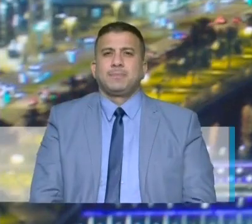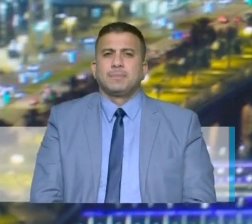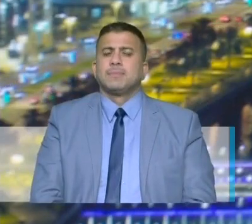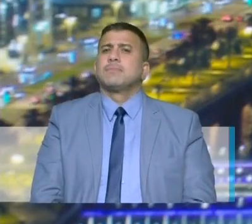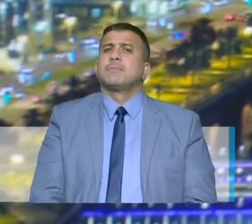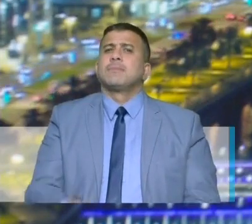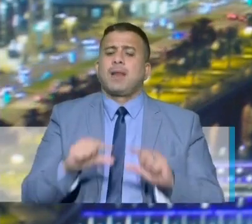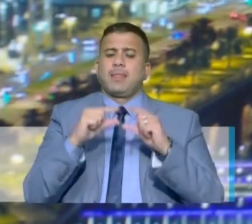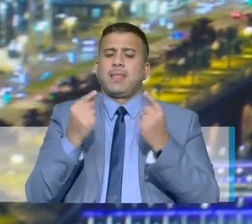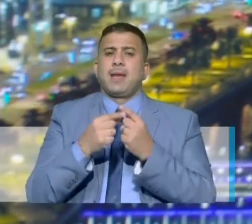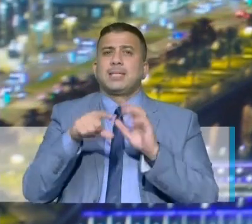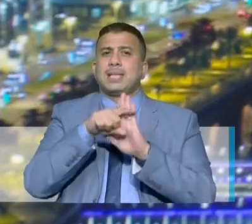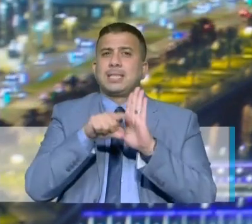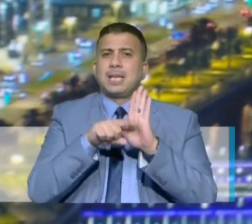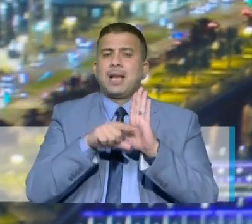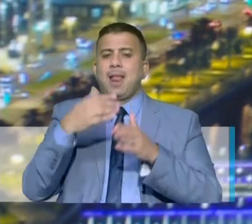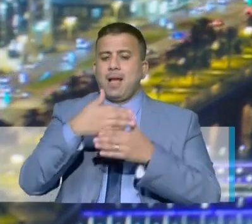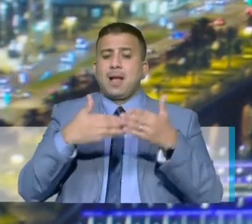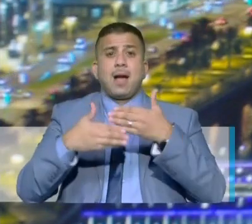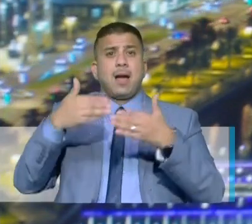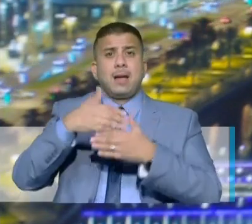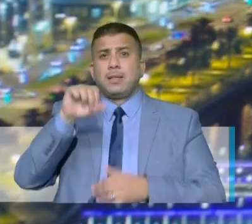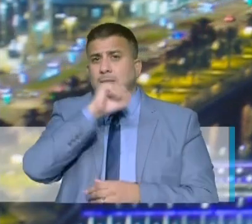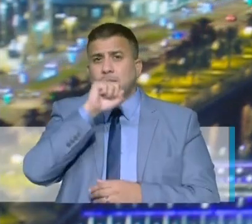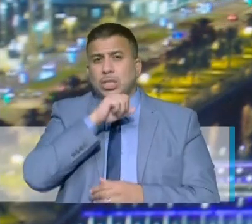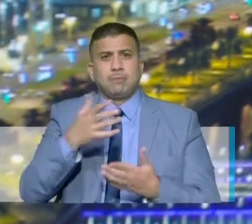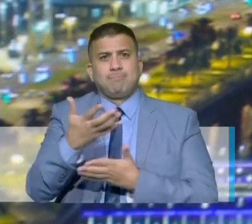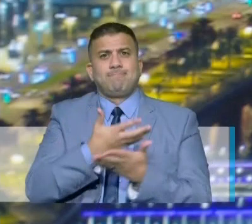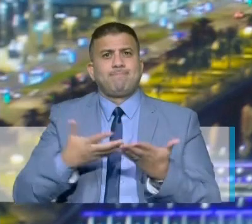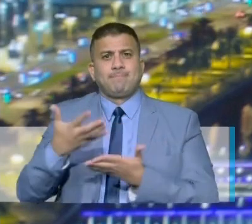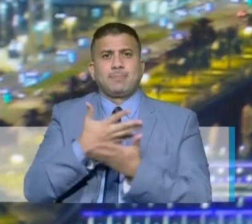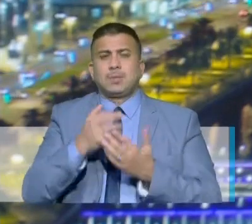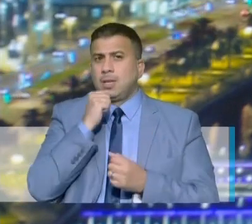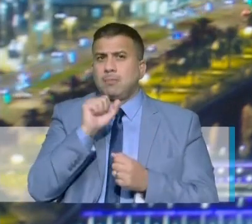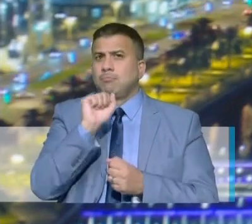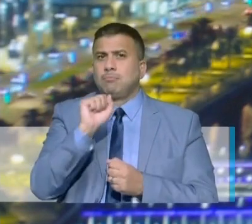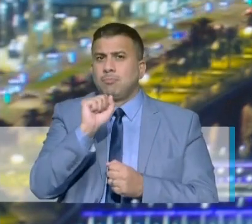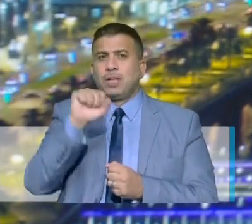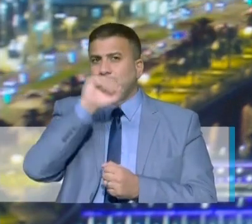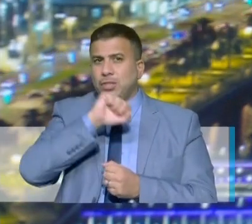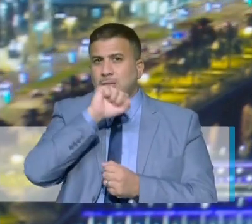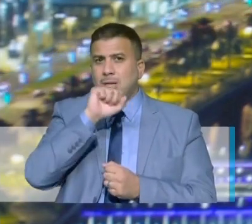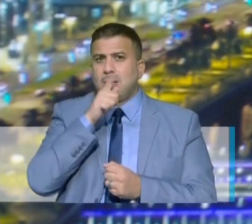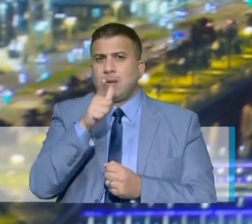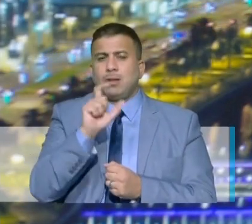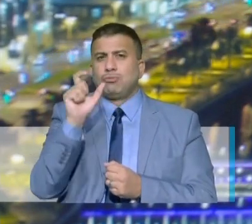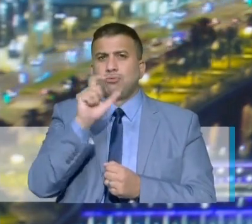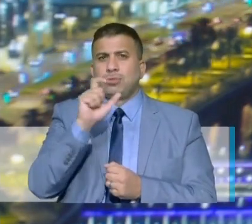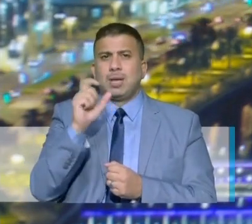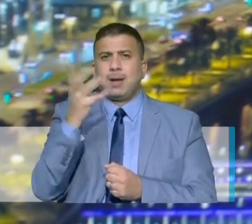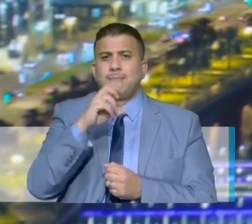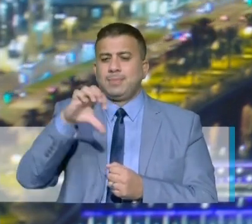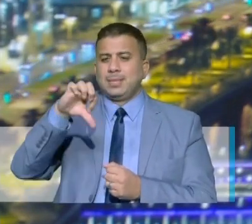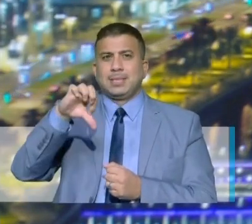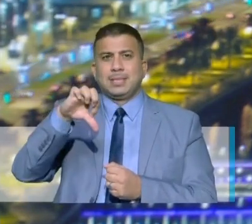كشفت دائره التسجيل العقاري بالشارقه عن حجم التداولات العقاريه المنفذه في الاماره خلال الاشهر